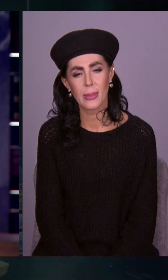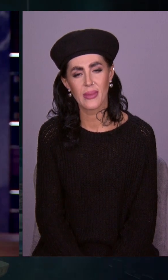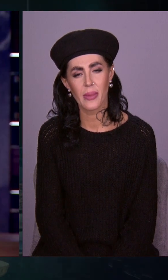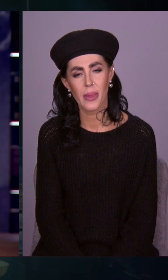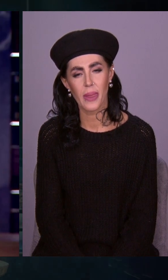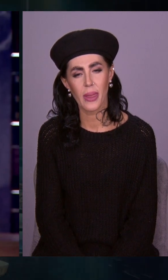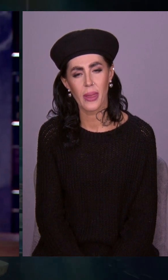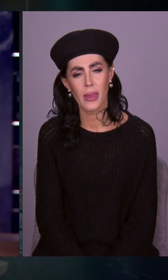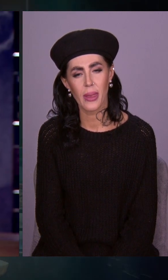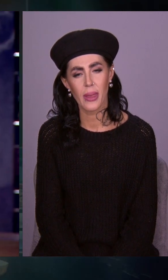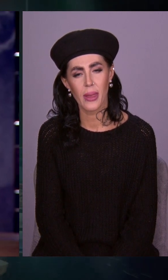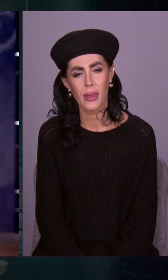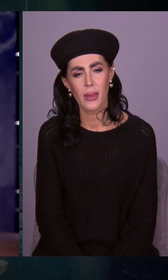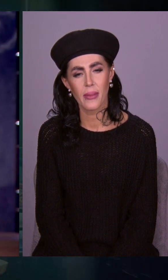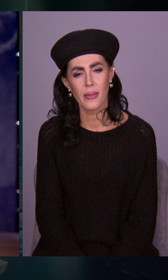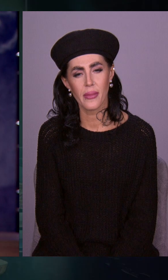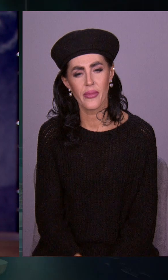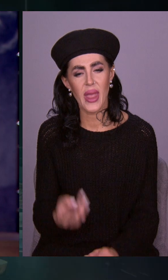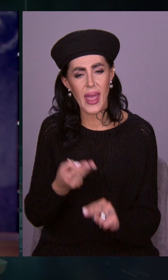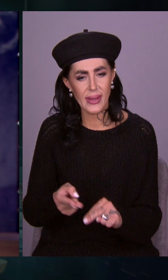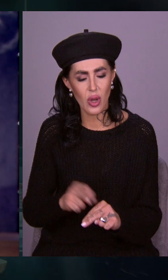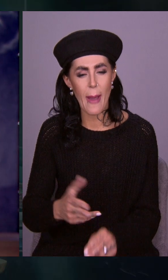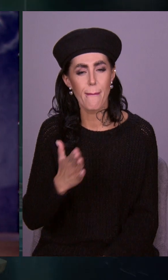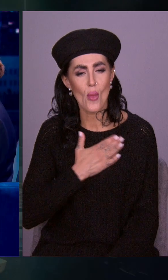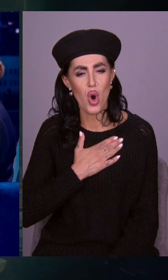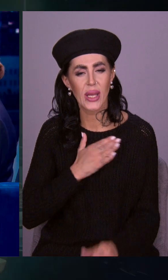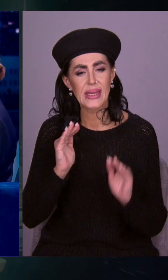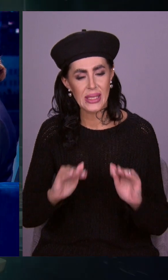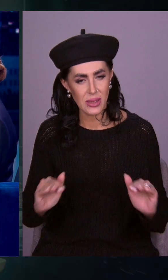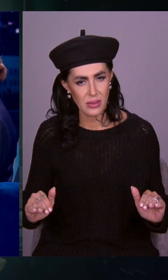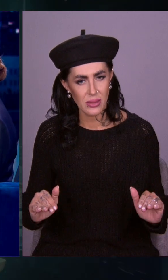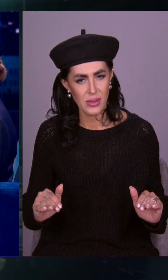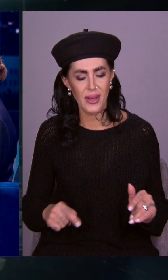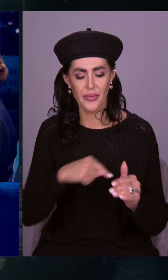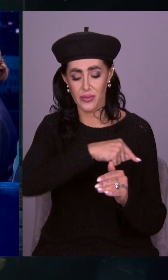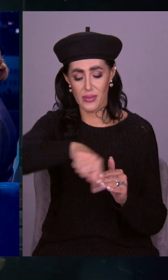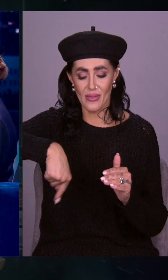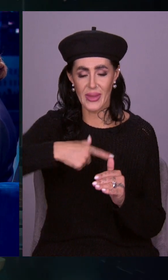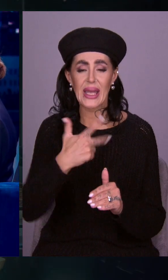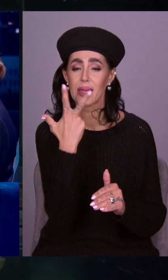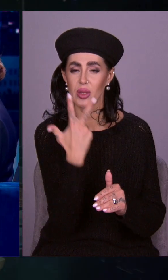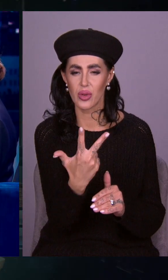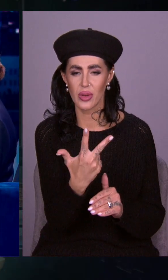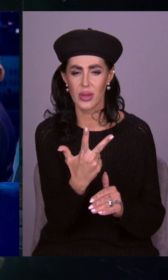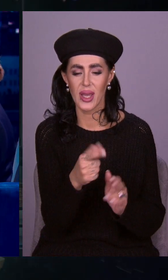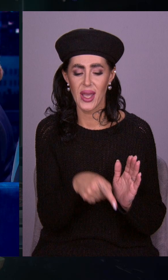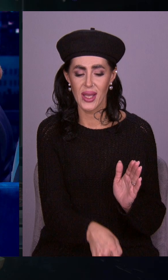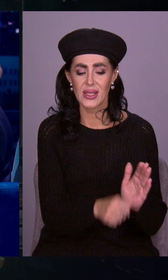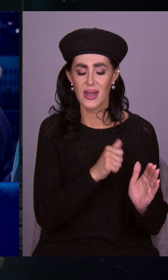мої діти. Їх троє. Оце велика